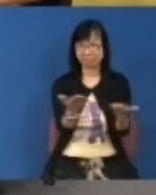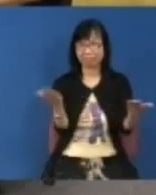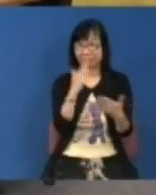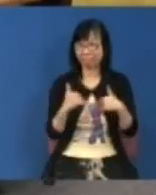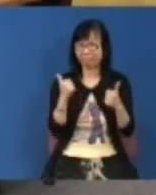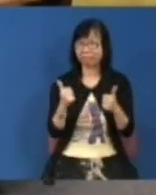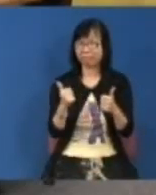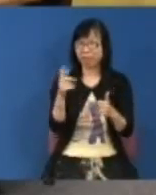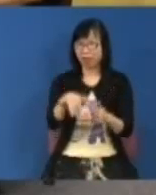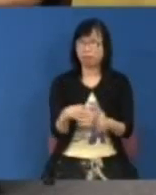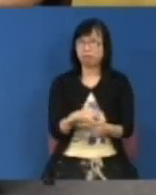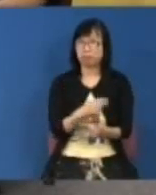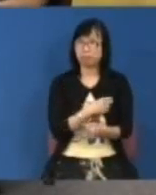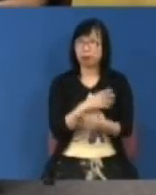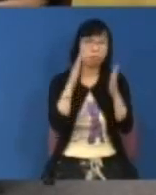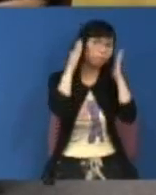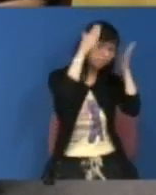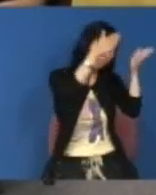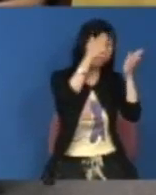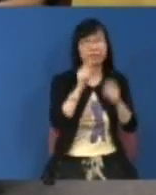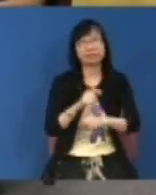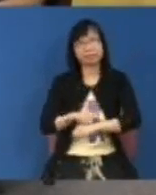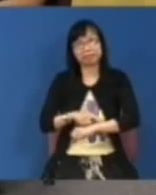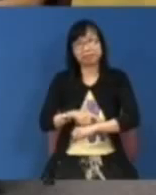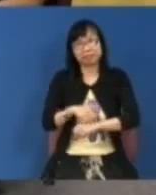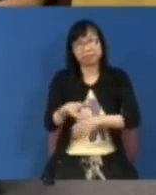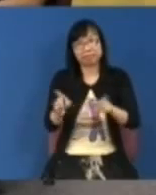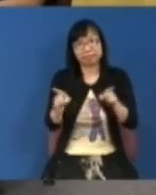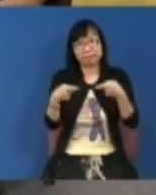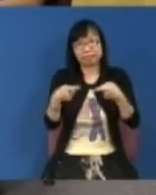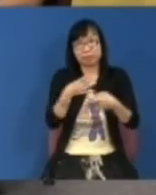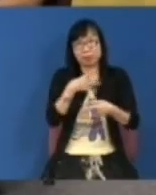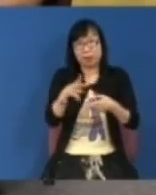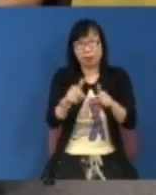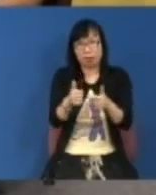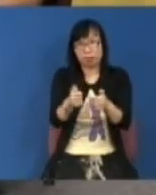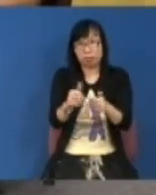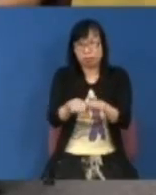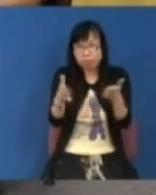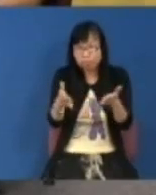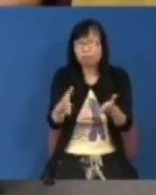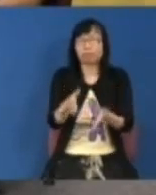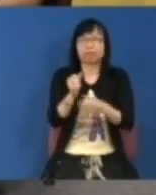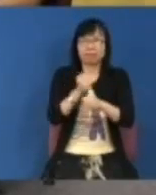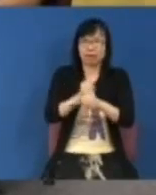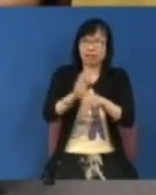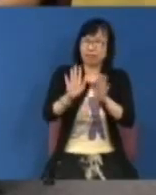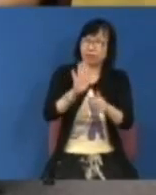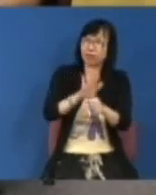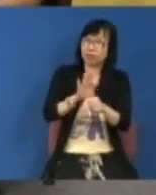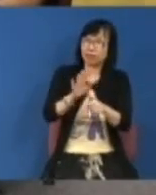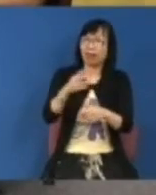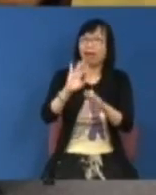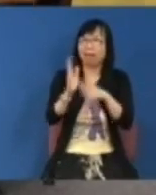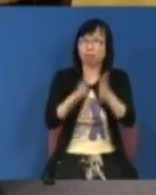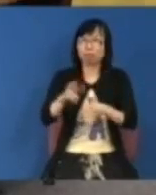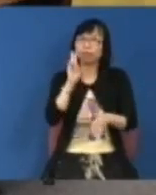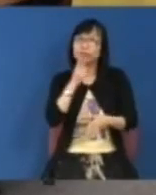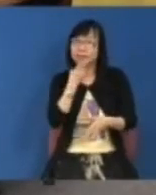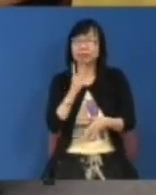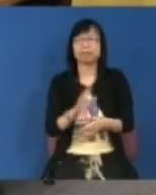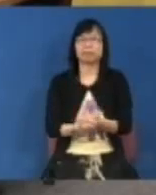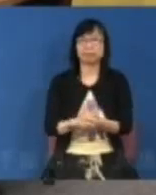大家好，又是去到周末向左望节目时间啦。咁节目未开始之前，先多谢帮我哋做手语嘅朋友阿慧兰啦。